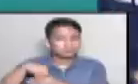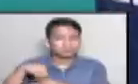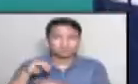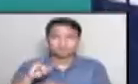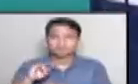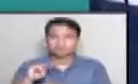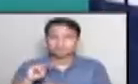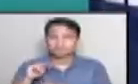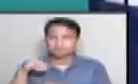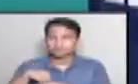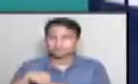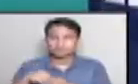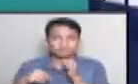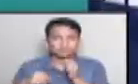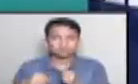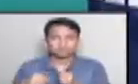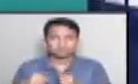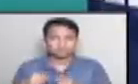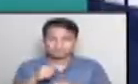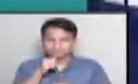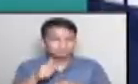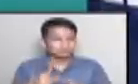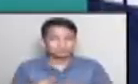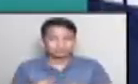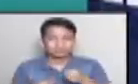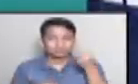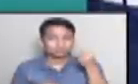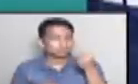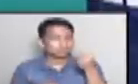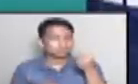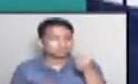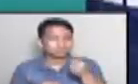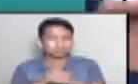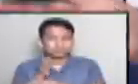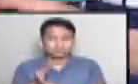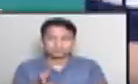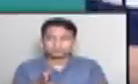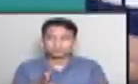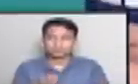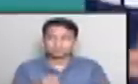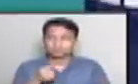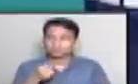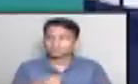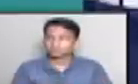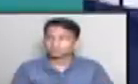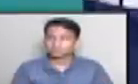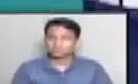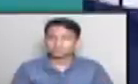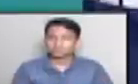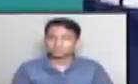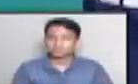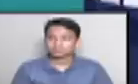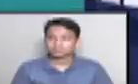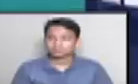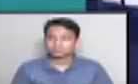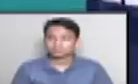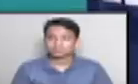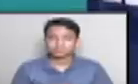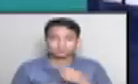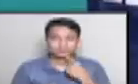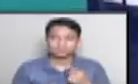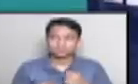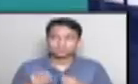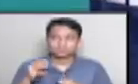sa site. Hindi na kami pinain. Hinold nyo pa yung sahod namin. Sino pong nag-hold? Sir, hindi po namin siya hinold. Si